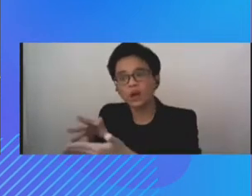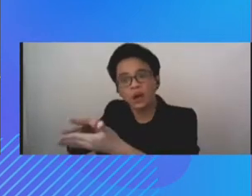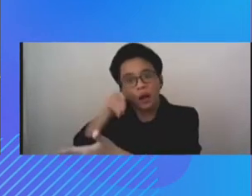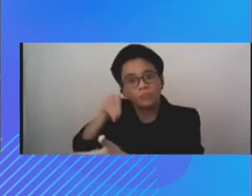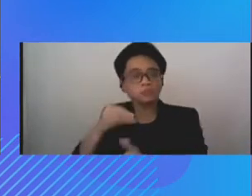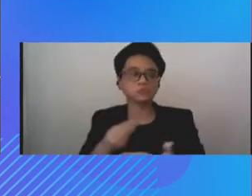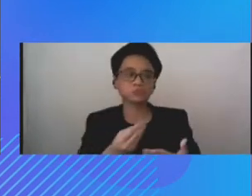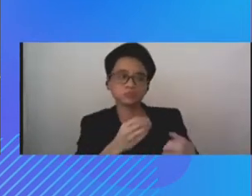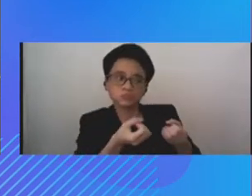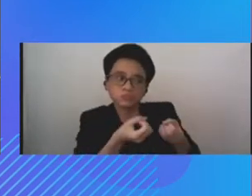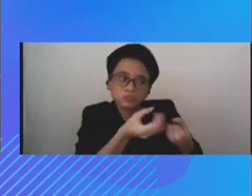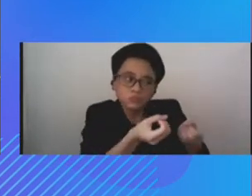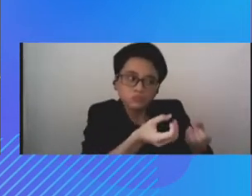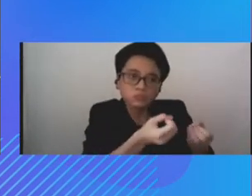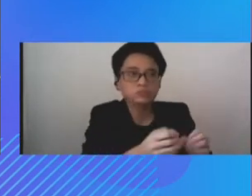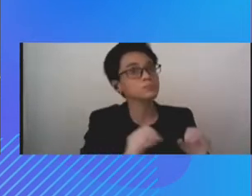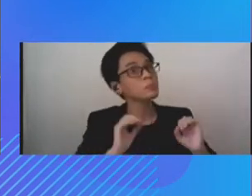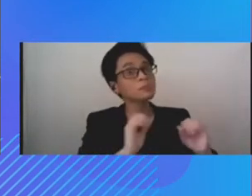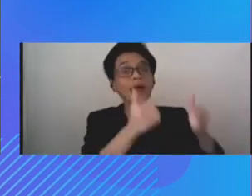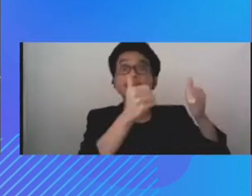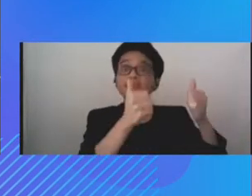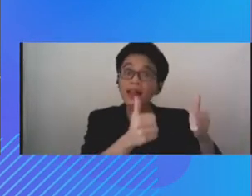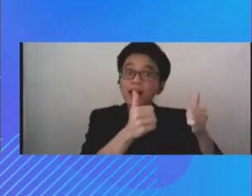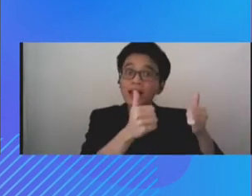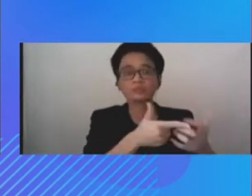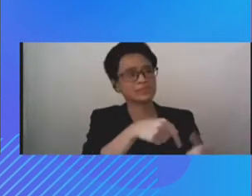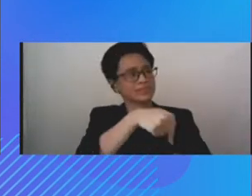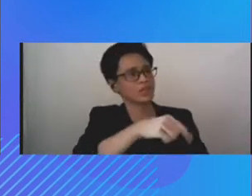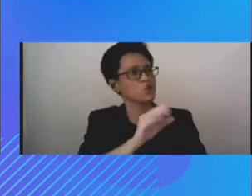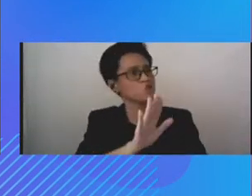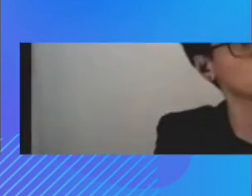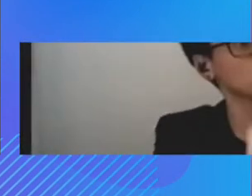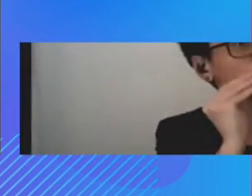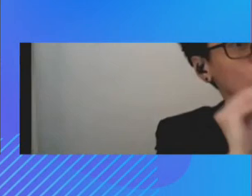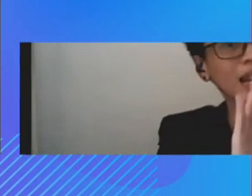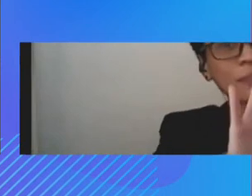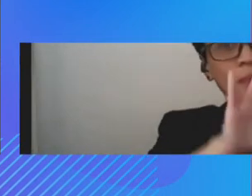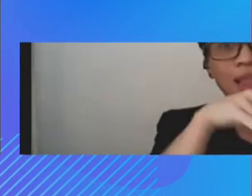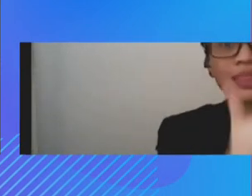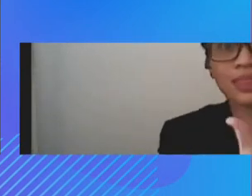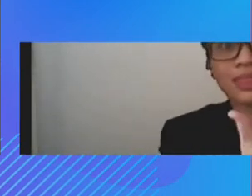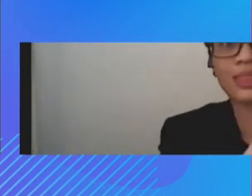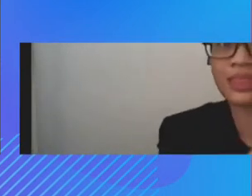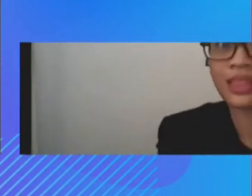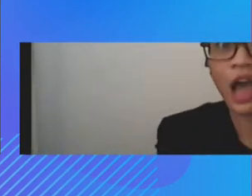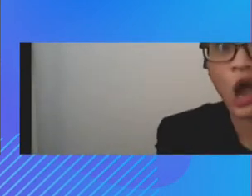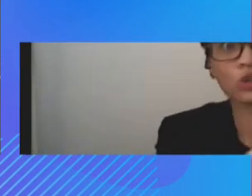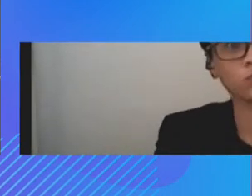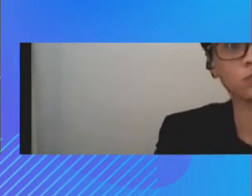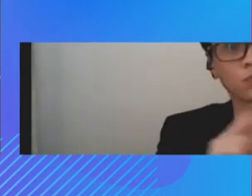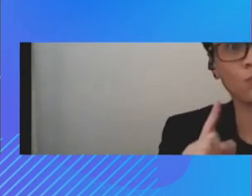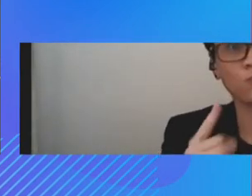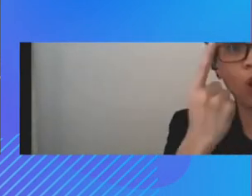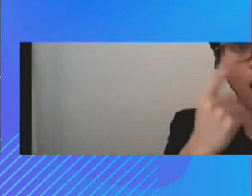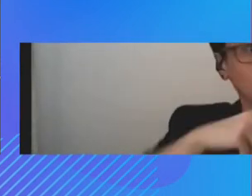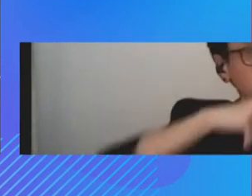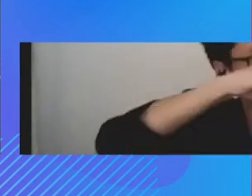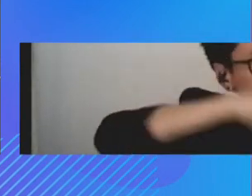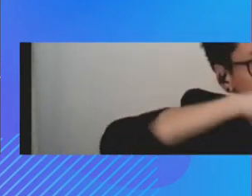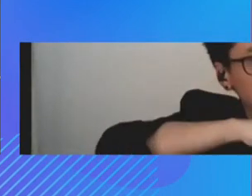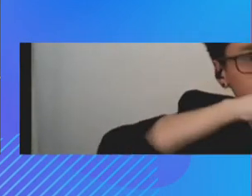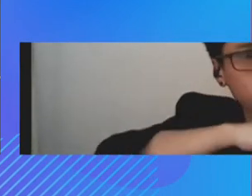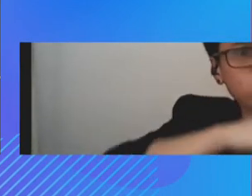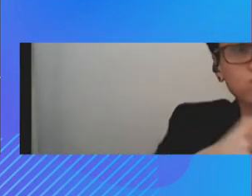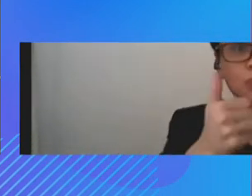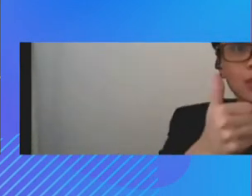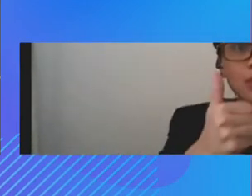usianya yang 5 tahun, mungkin nggak baca satu kalimat, tapi dia satu benda gitu ya. dia bisa baca, dia paham gitu. Jadi ketika